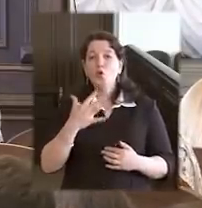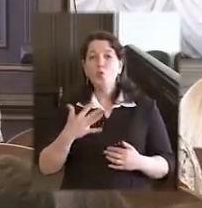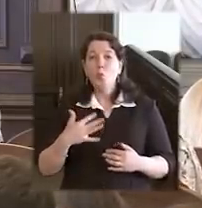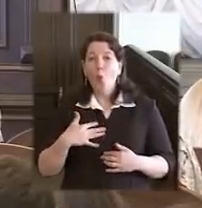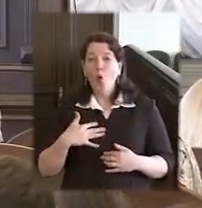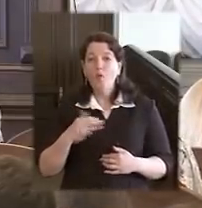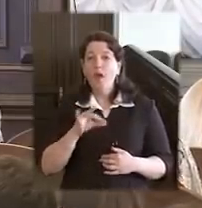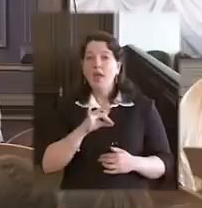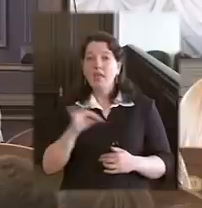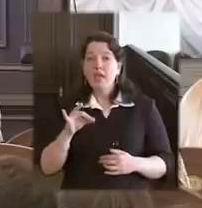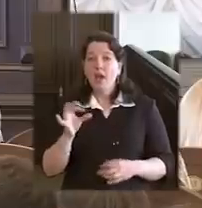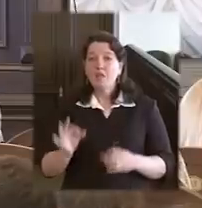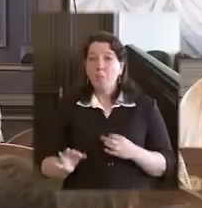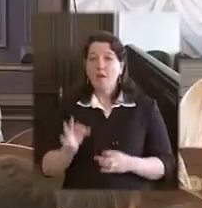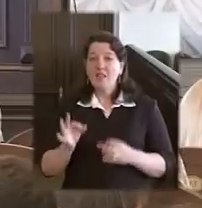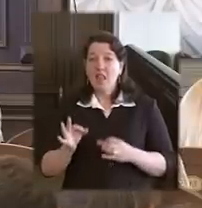и